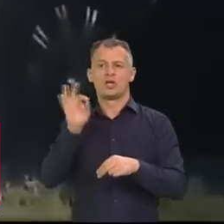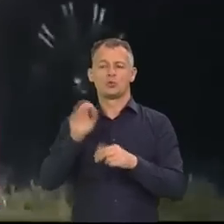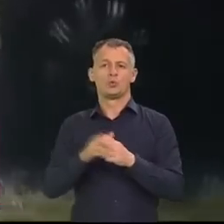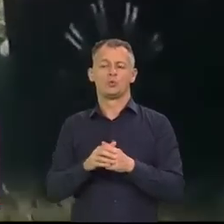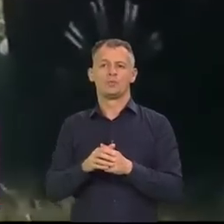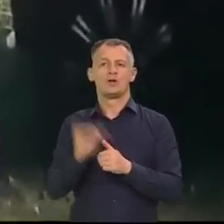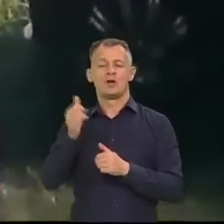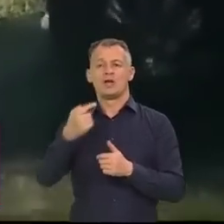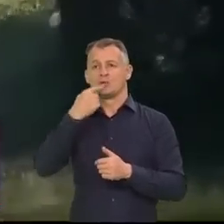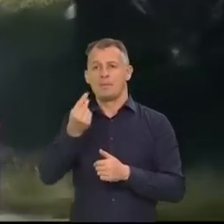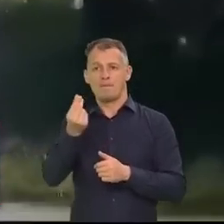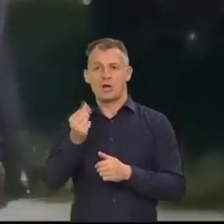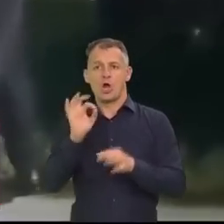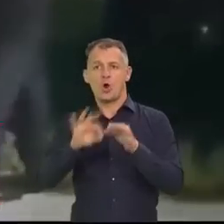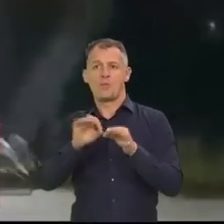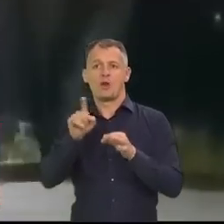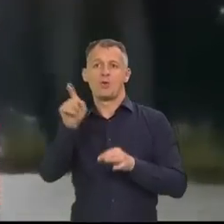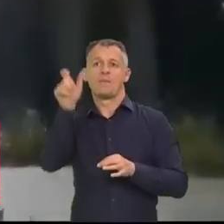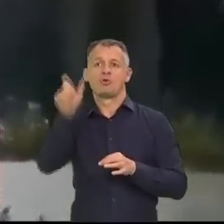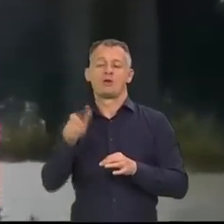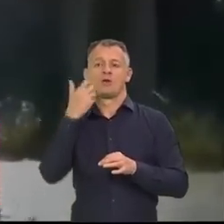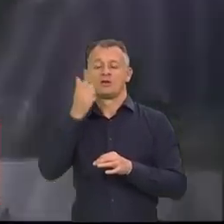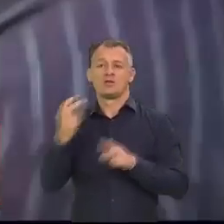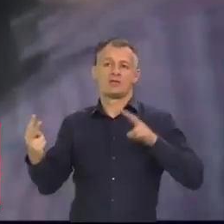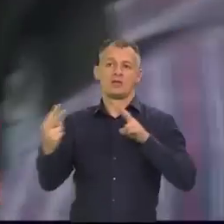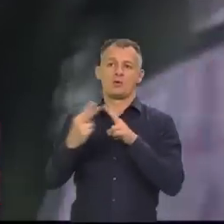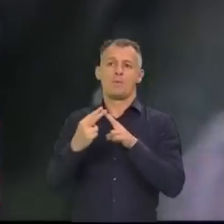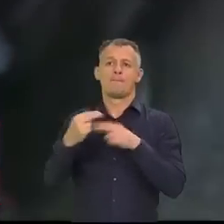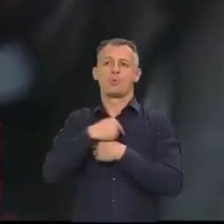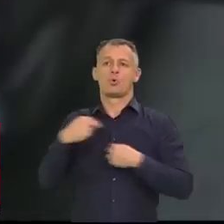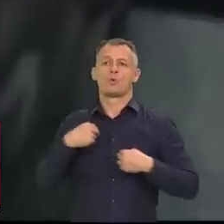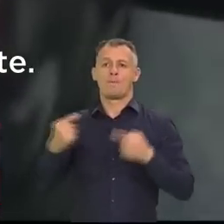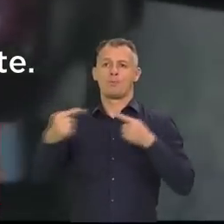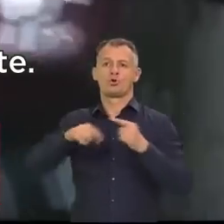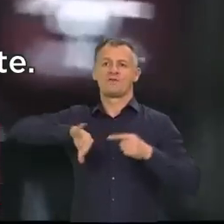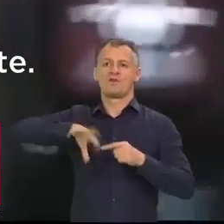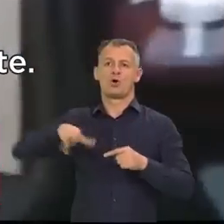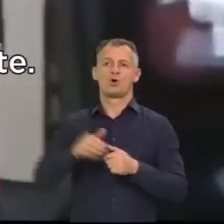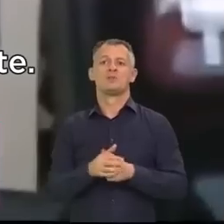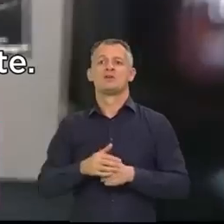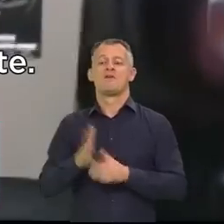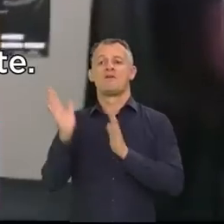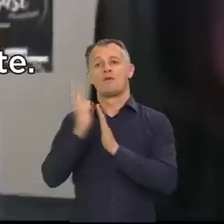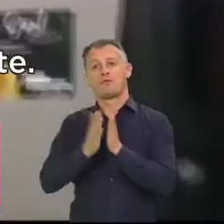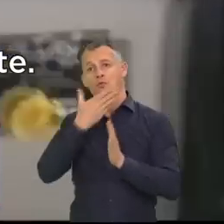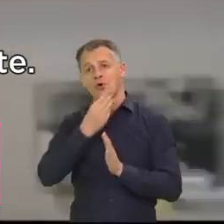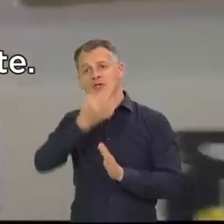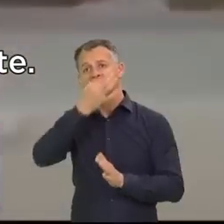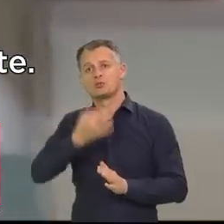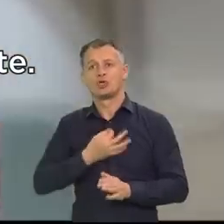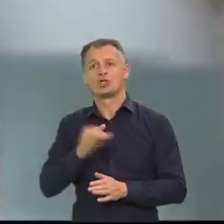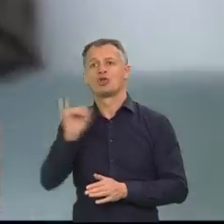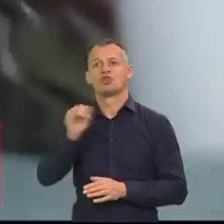județ, care a spus că banii sunt economiile sale personale, când a fost confruntat de procurorii anticorupție. Vreau să ne spuneți geanta aceea cu